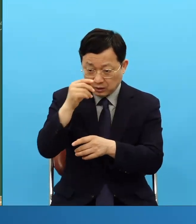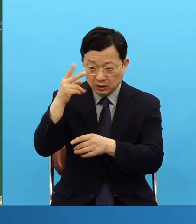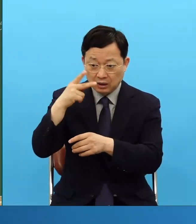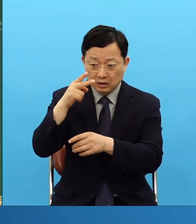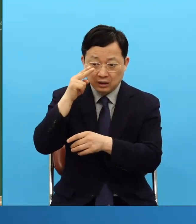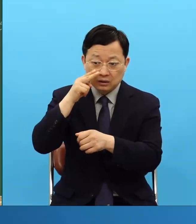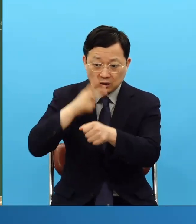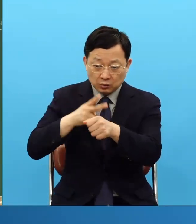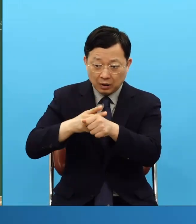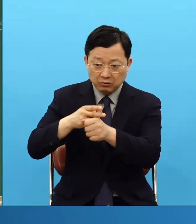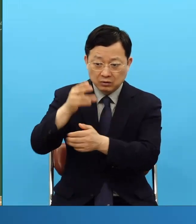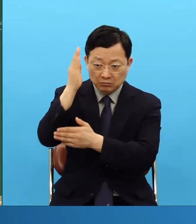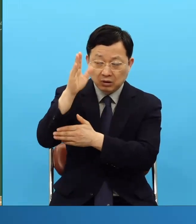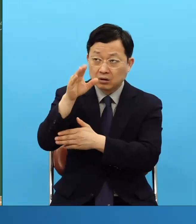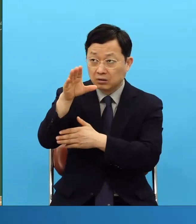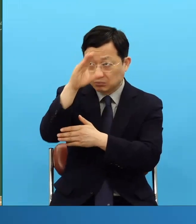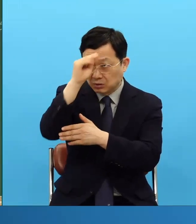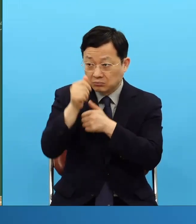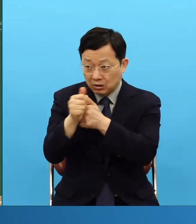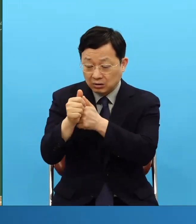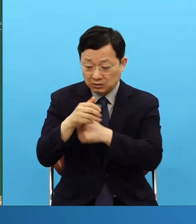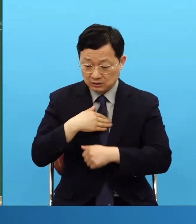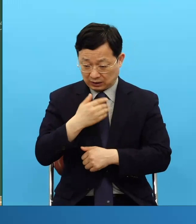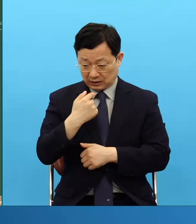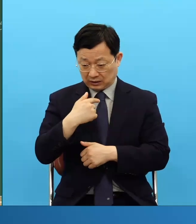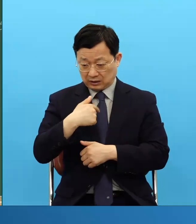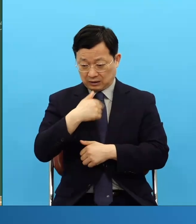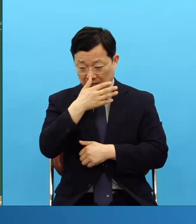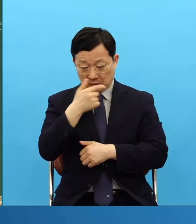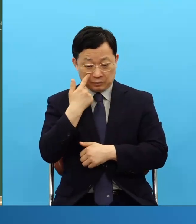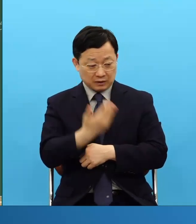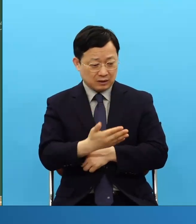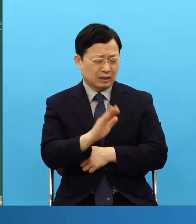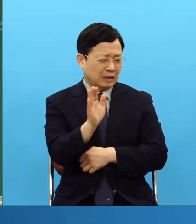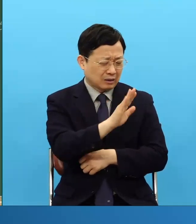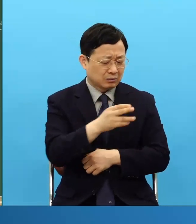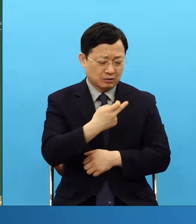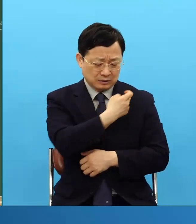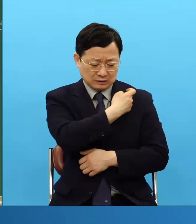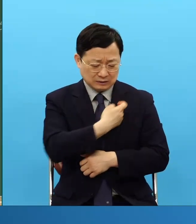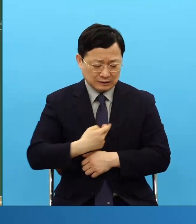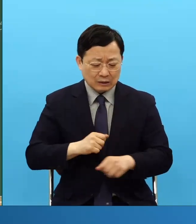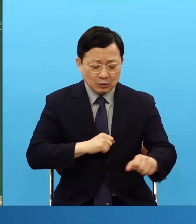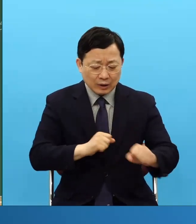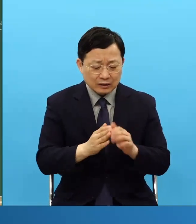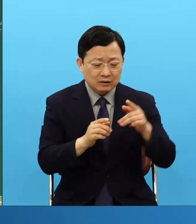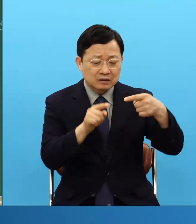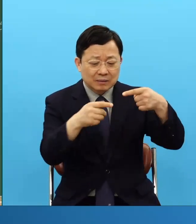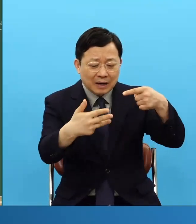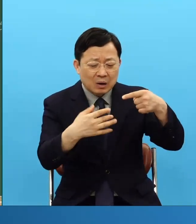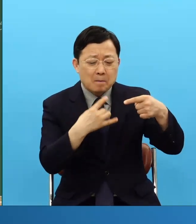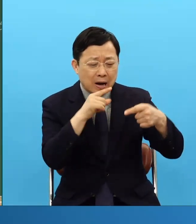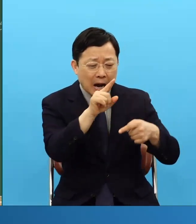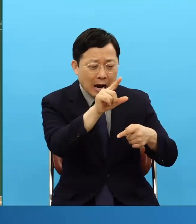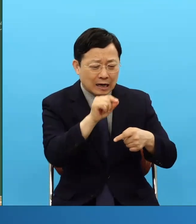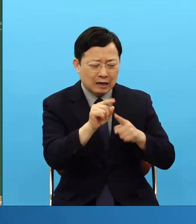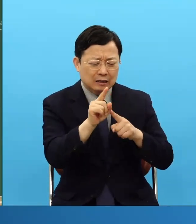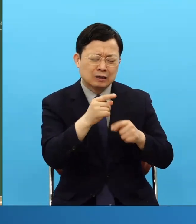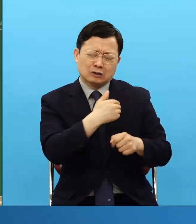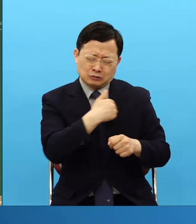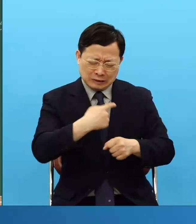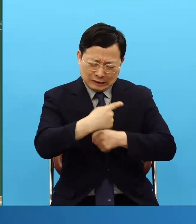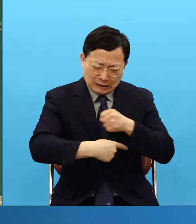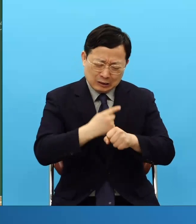여러분이 1년 내내 설교할 수 있는데 응답이 다릅니다. That you could even give a sermon with 그렇죠. Acts 1 verse 8 all year long, but the answers will be 근데